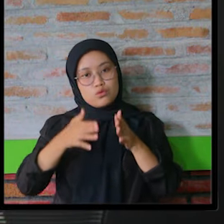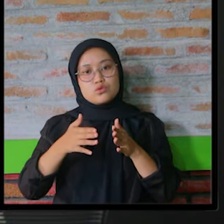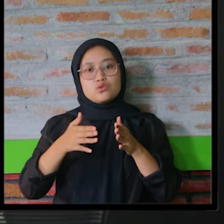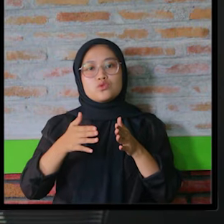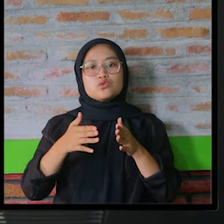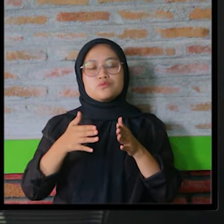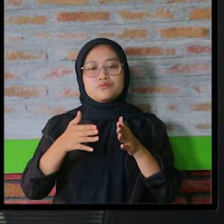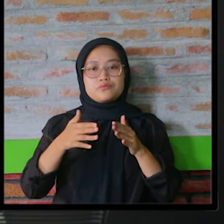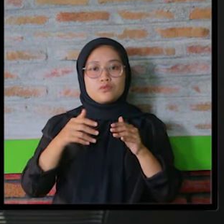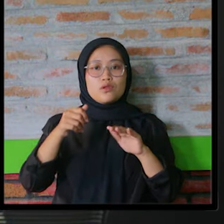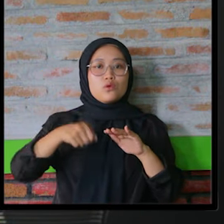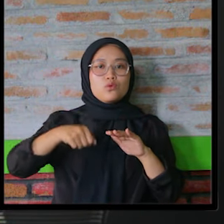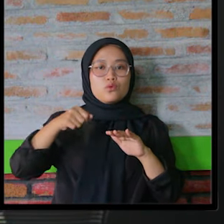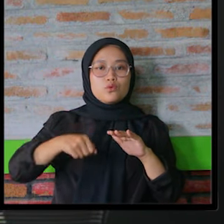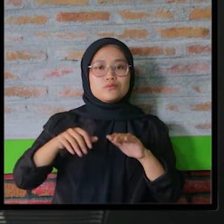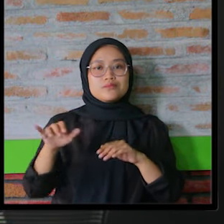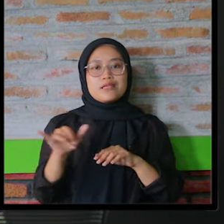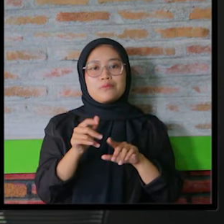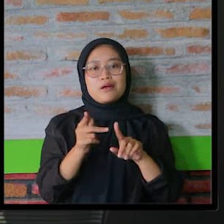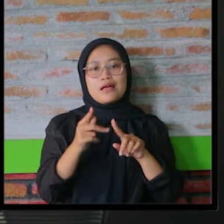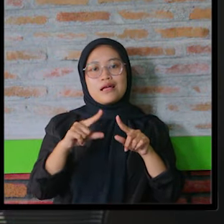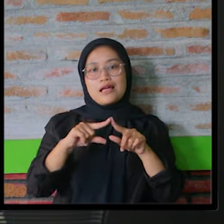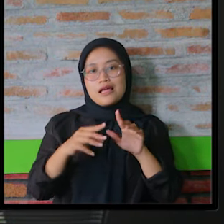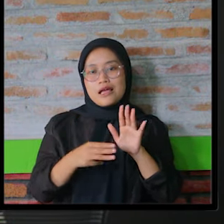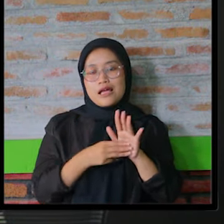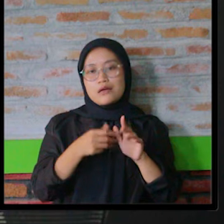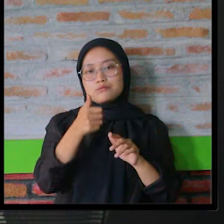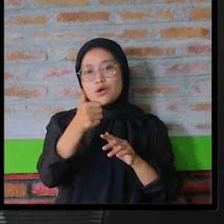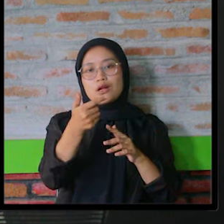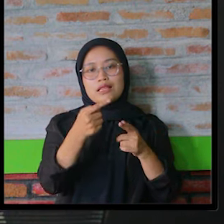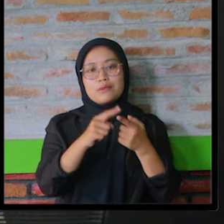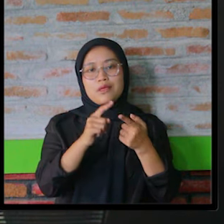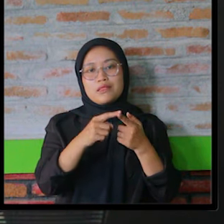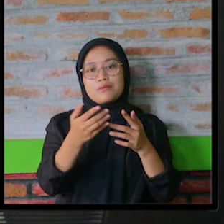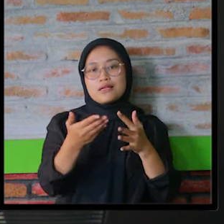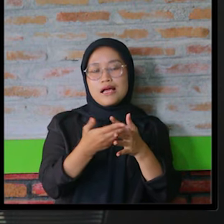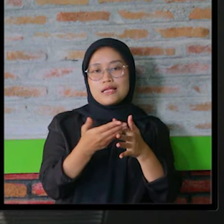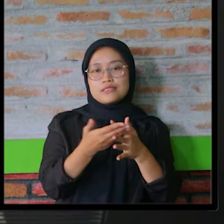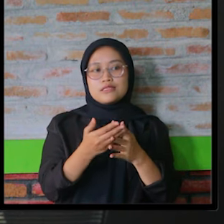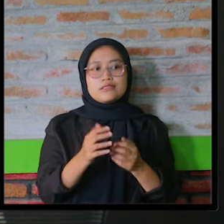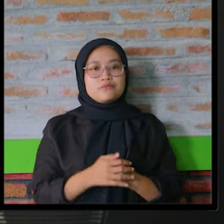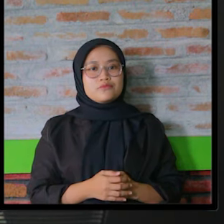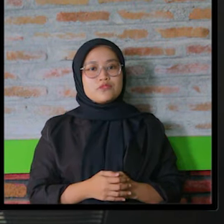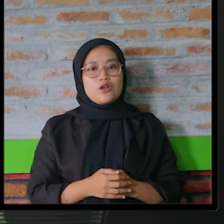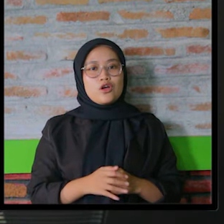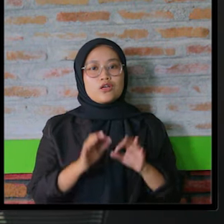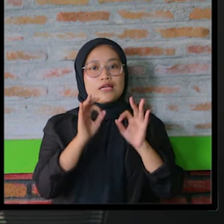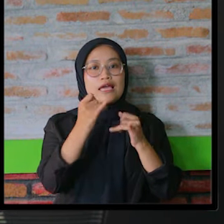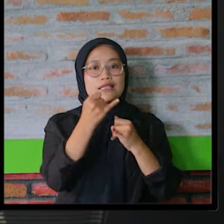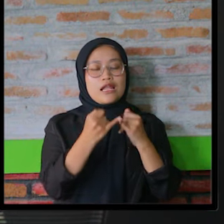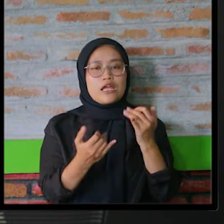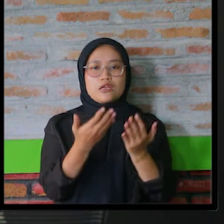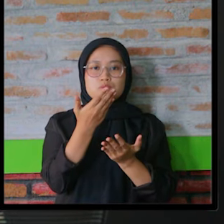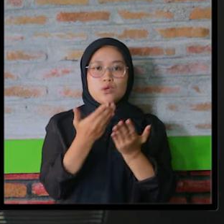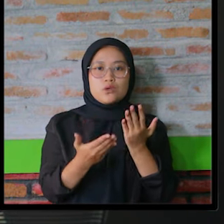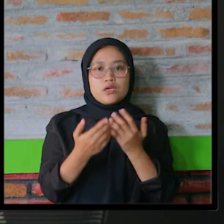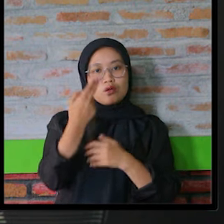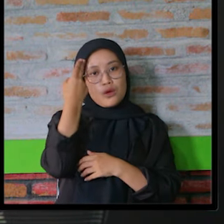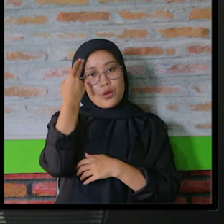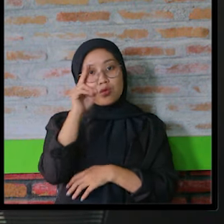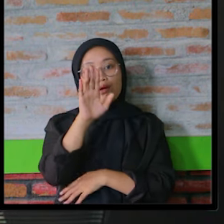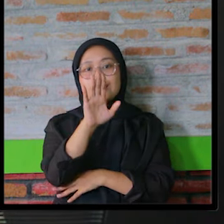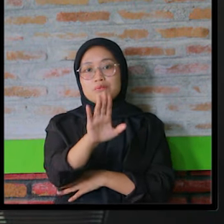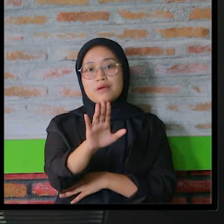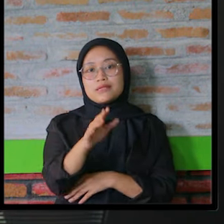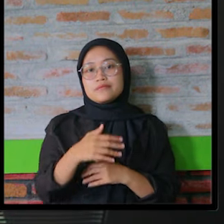Jawa Tengah bisa mengakses dan EE mungkin ini Ibu apa ee untuk ke